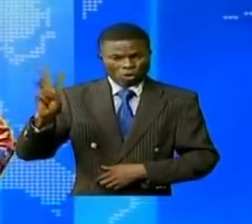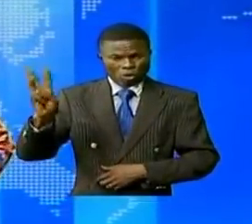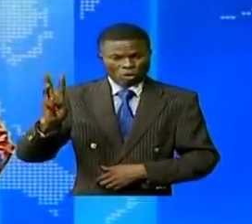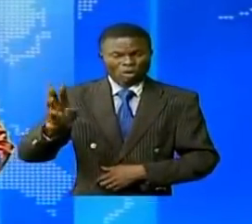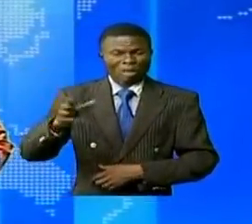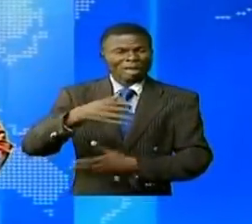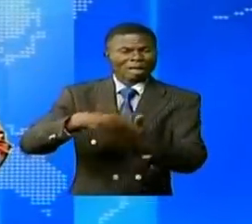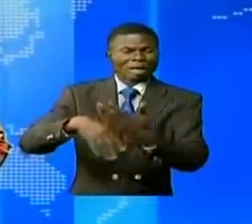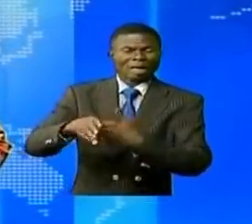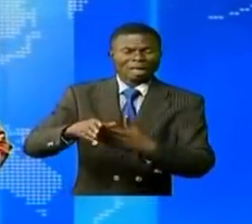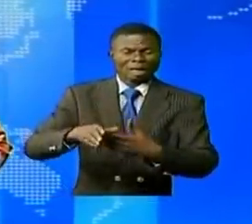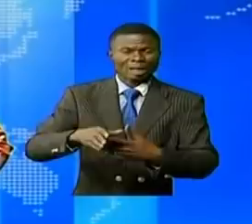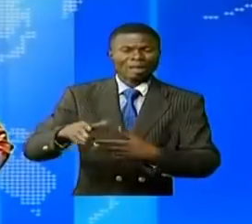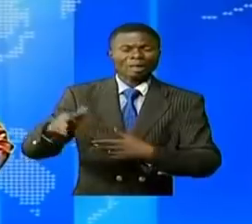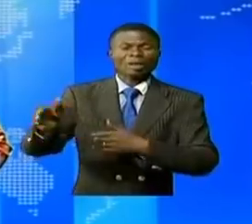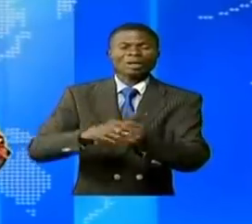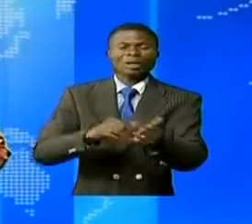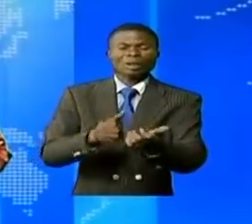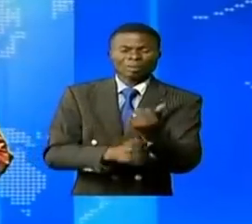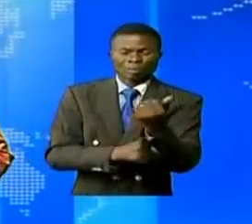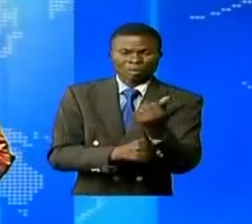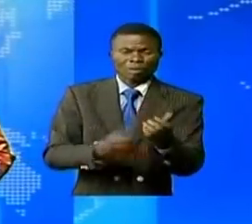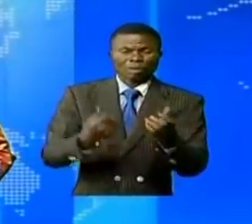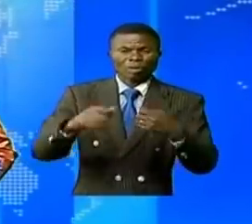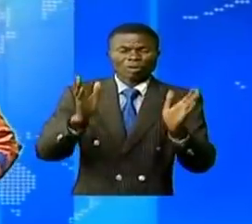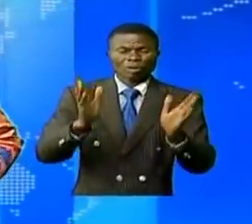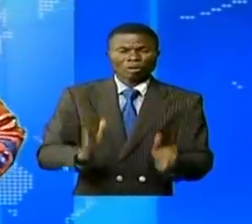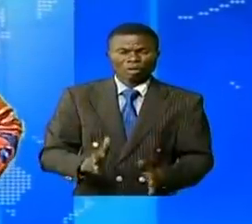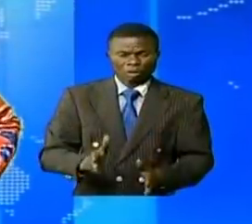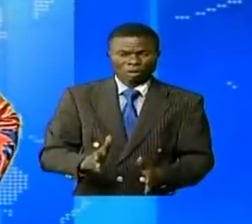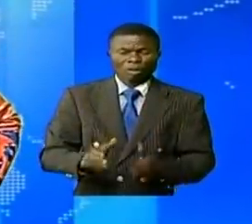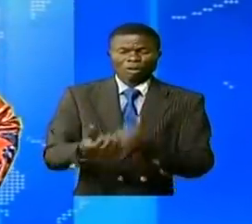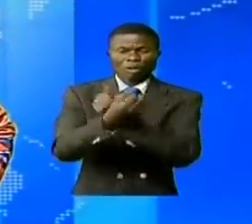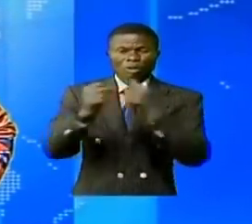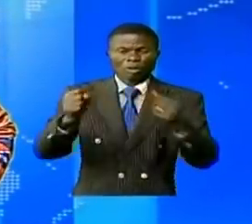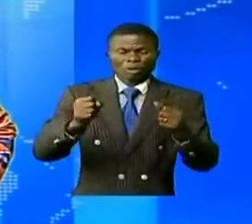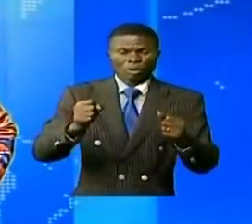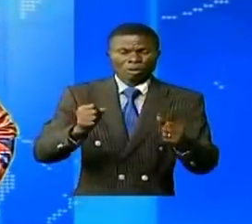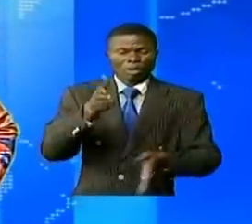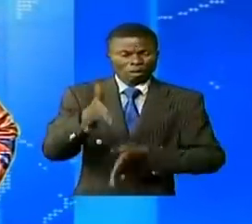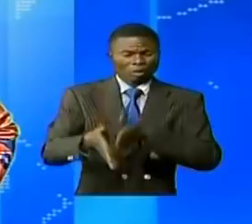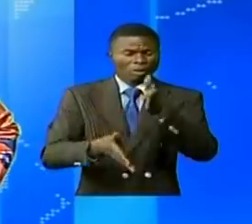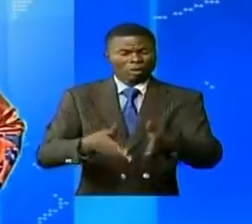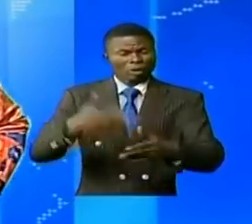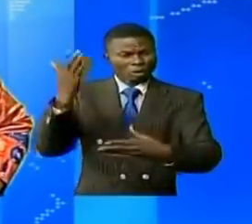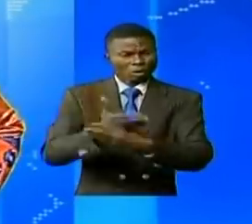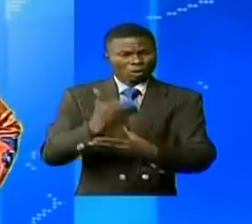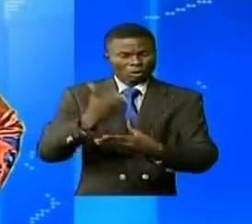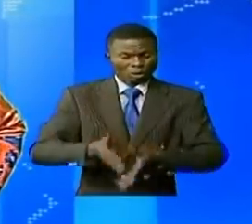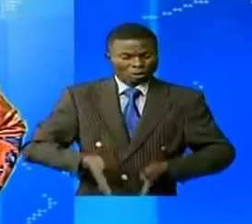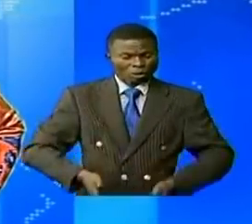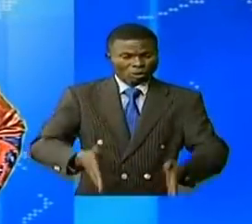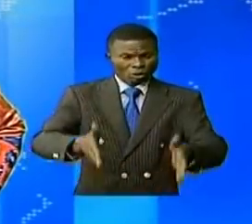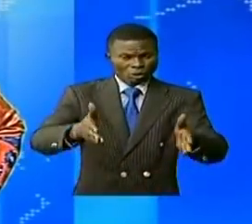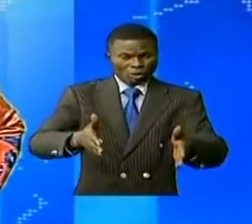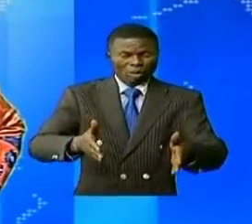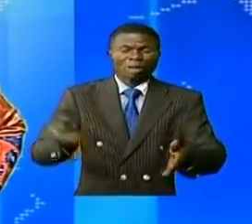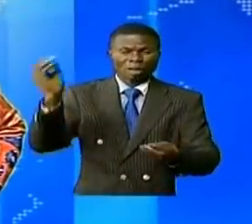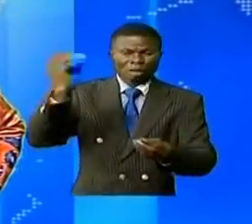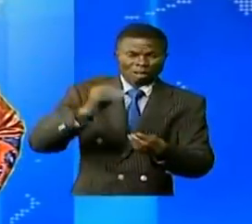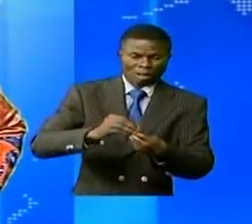anarchie qui a franchi les Rubicons. Vendeuses à la sauvette, éventaires et piétons se disputent la chaussée. Ajoutez à cela